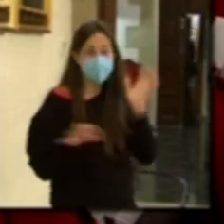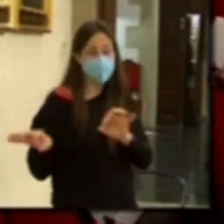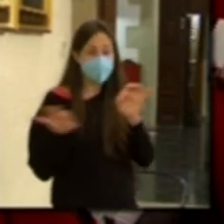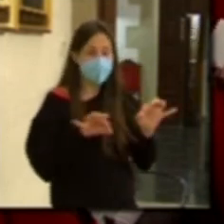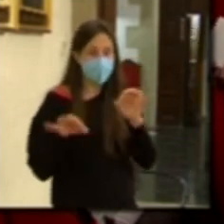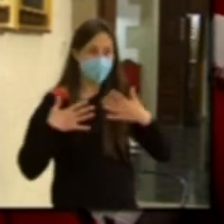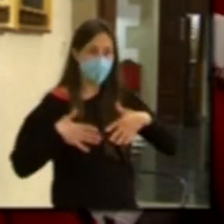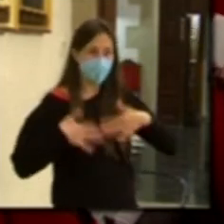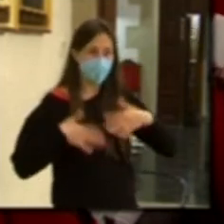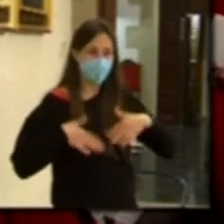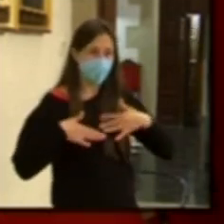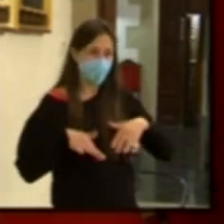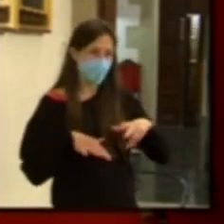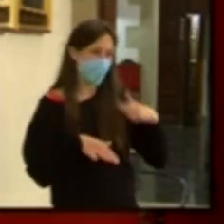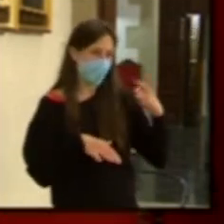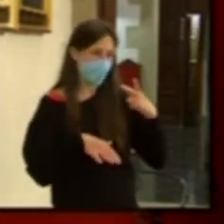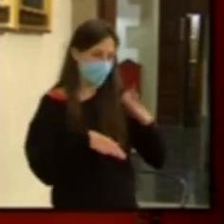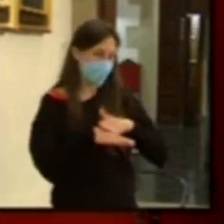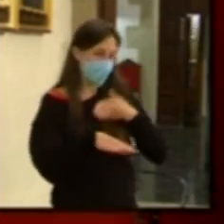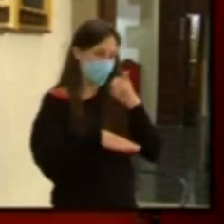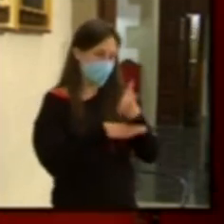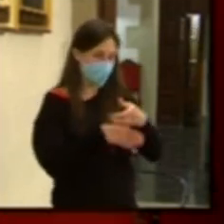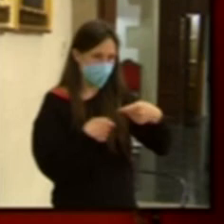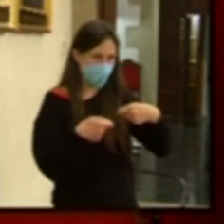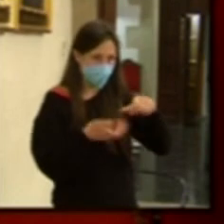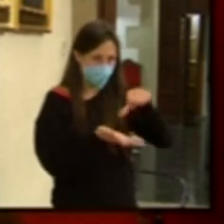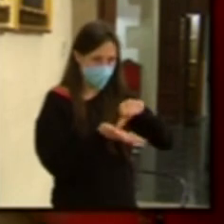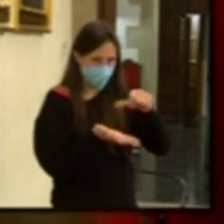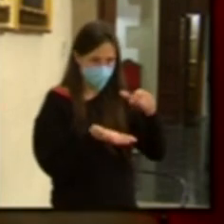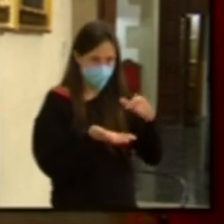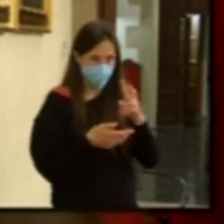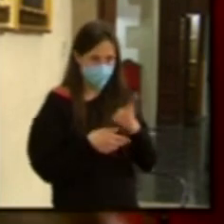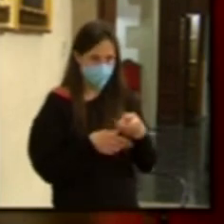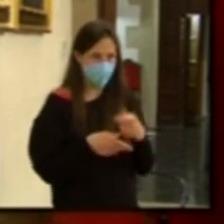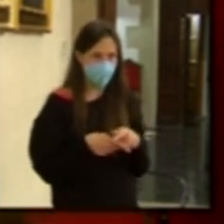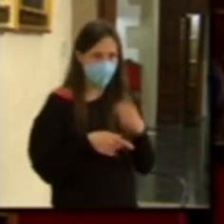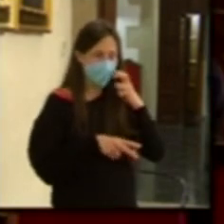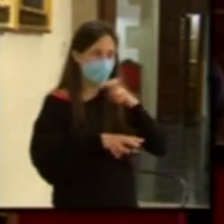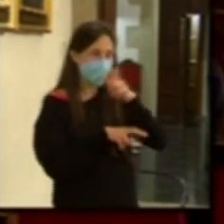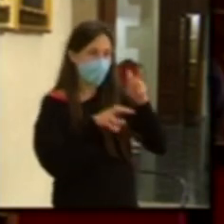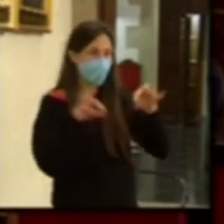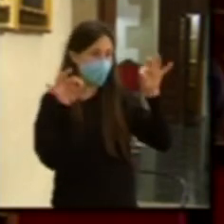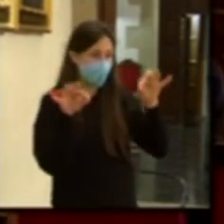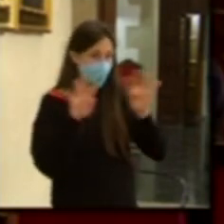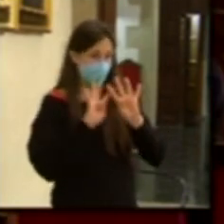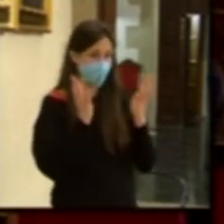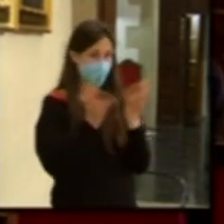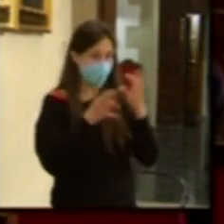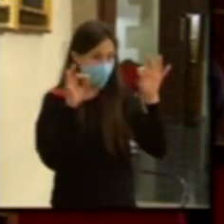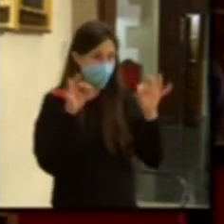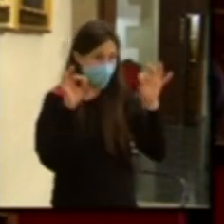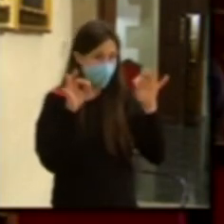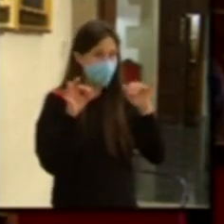vi a dansar velles sardanes i fins per